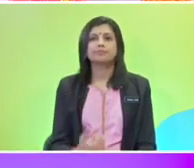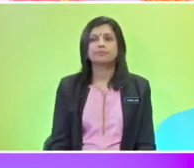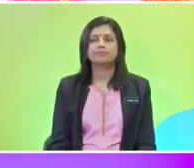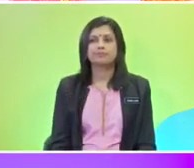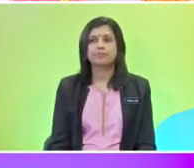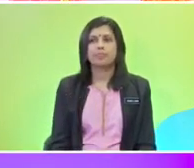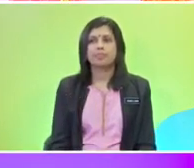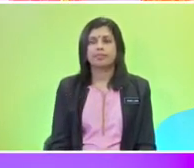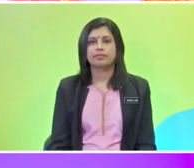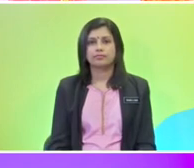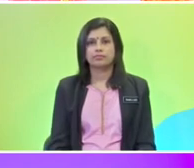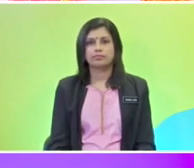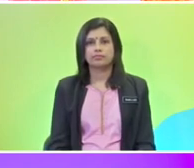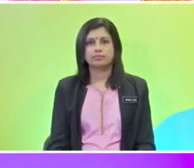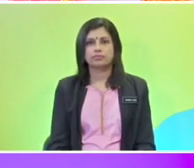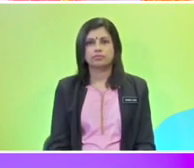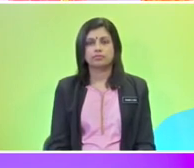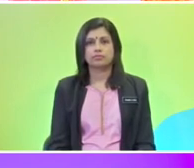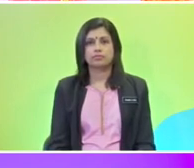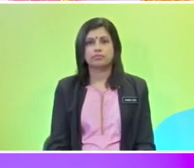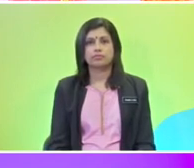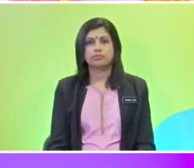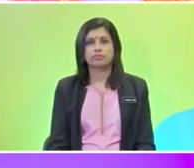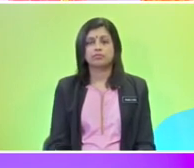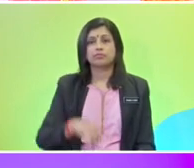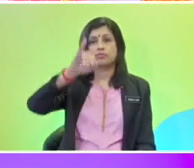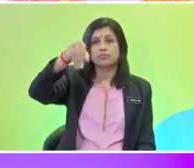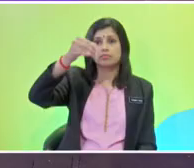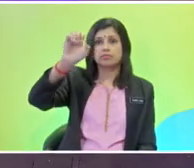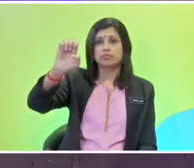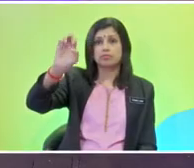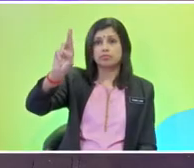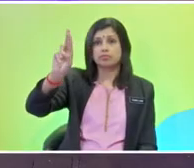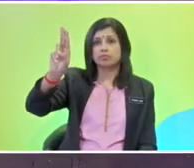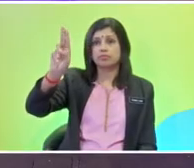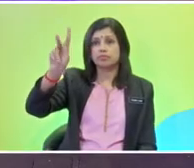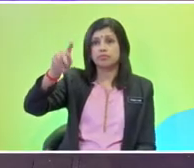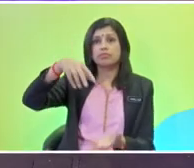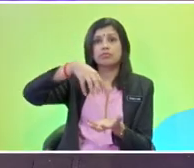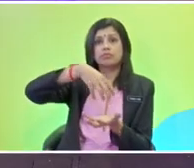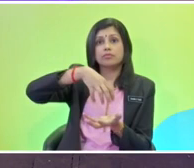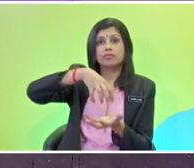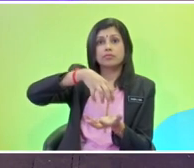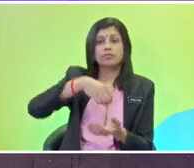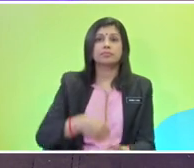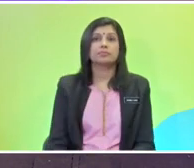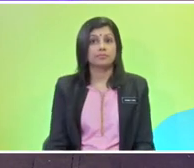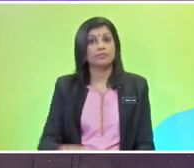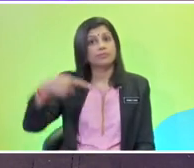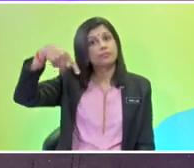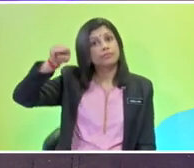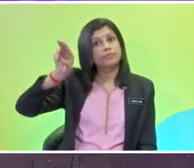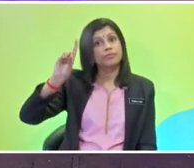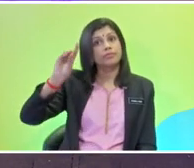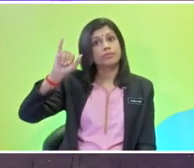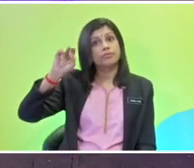kita boleh buat apa lagi? Jeruk. Jeruk puding. Puding, betul-betul.